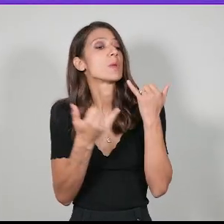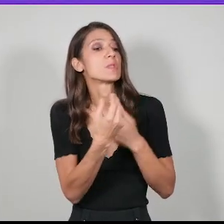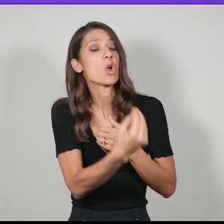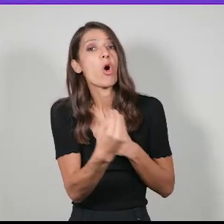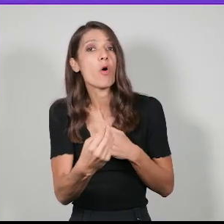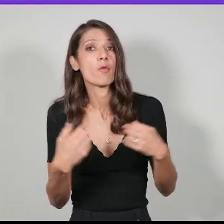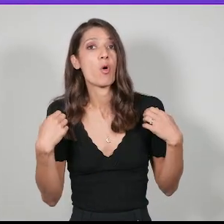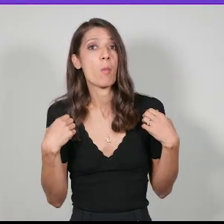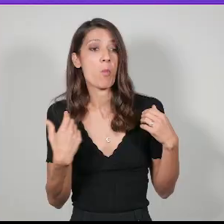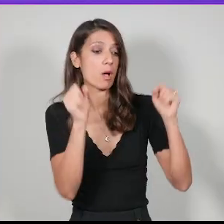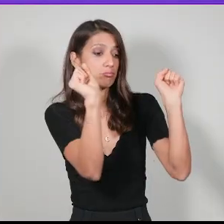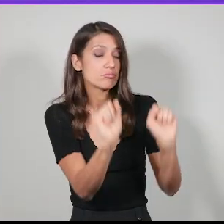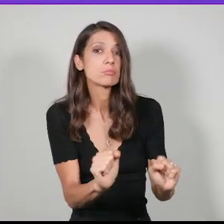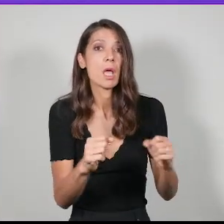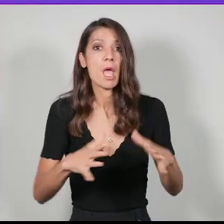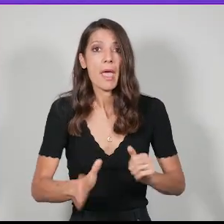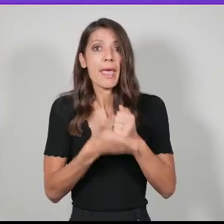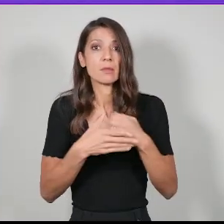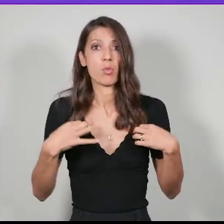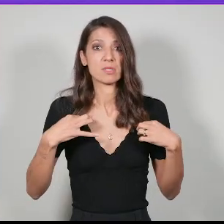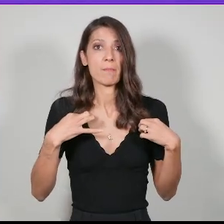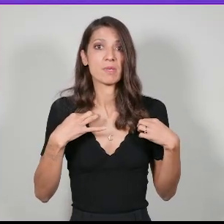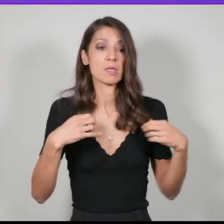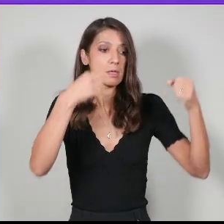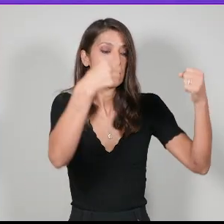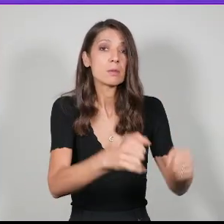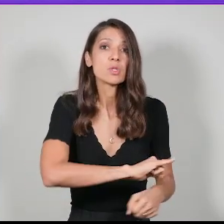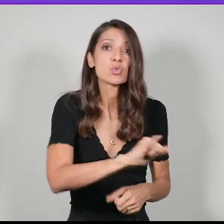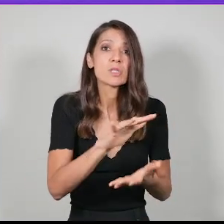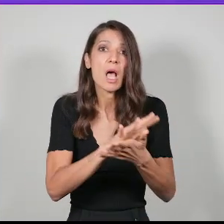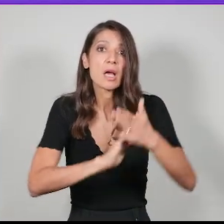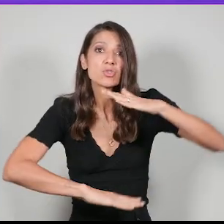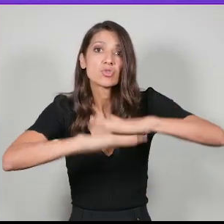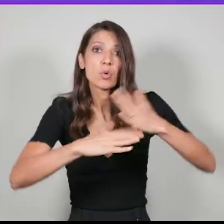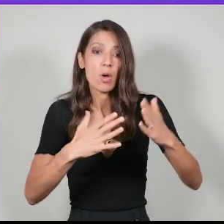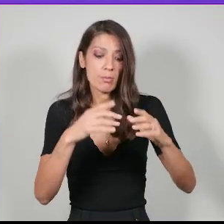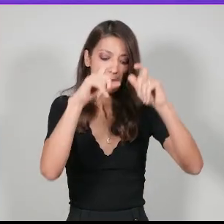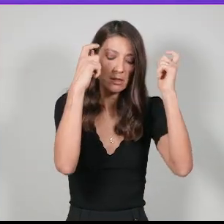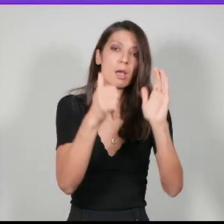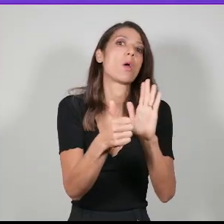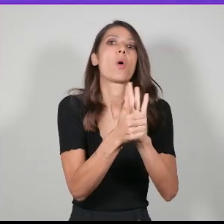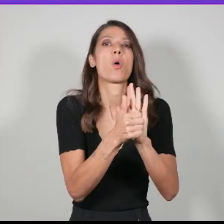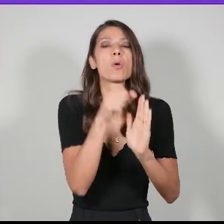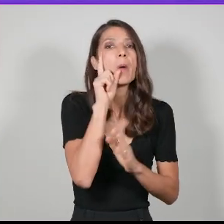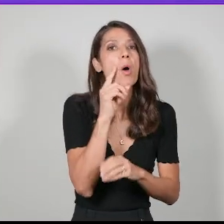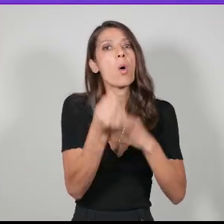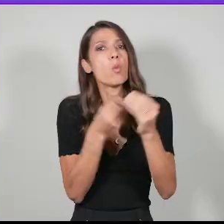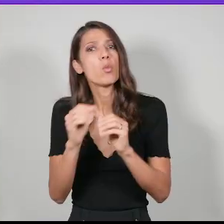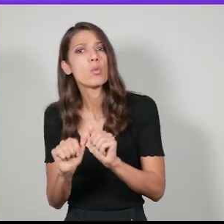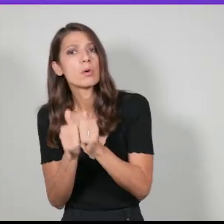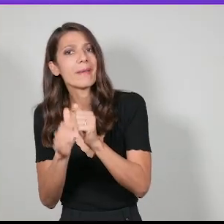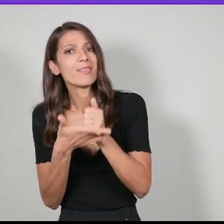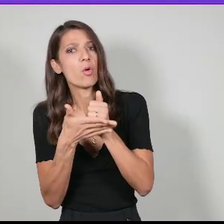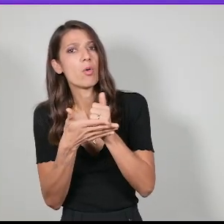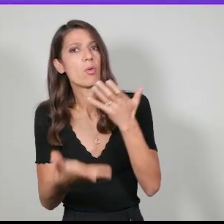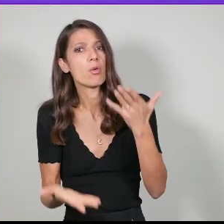que je fais sa toilette, jusqu'à un certain âge, à quel moment je suis dans le rôle de parent, à quel moment je suis dans le rôle d'aidant. Et quand il y a